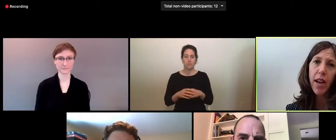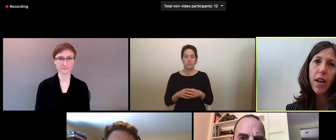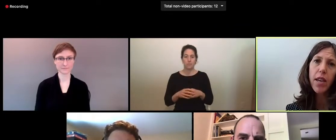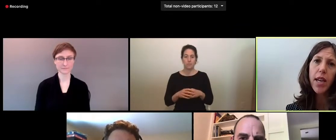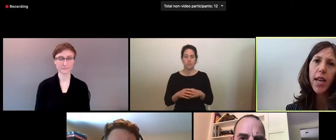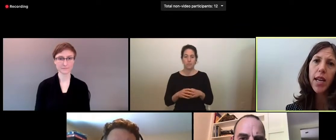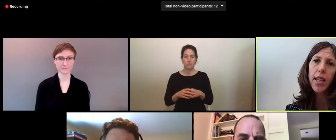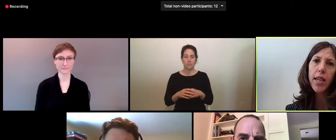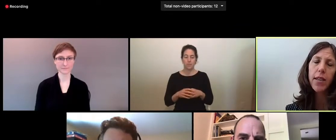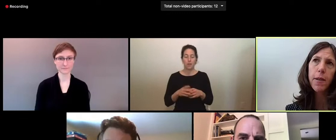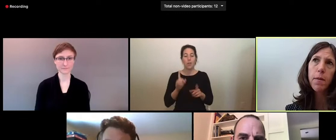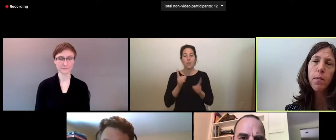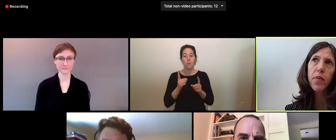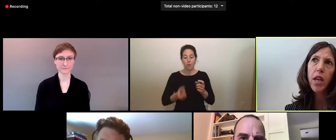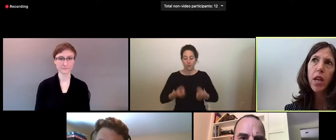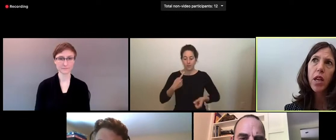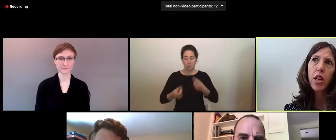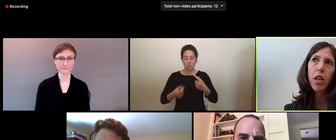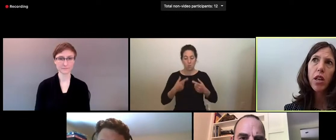qui ne sont pas sévères et